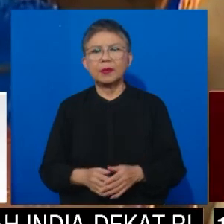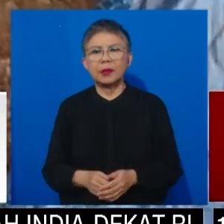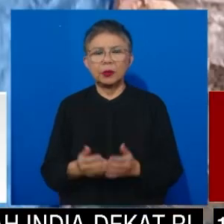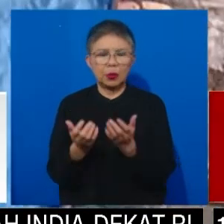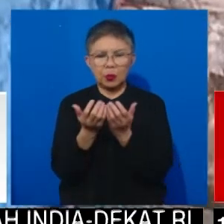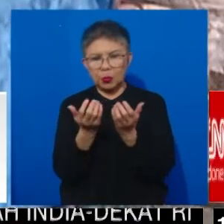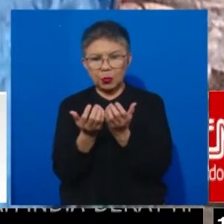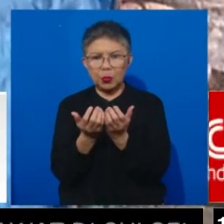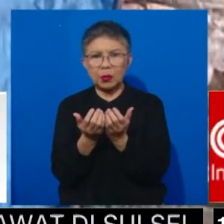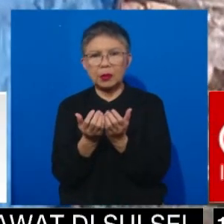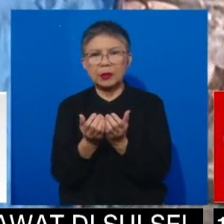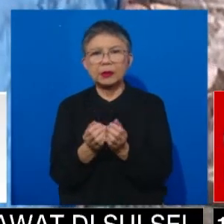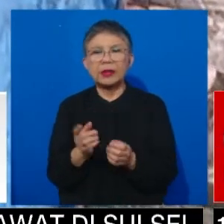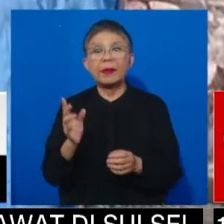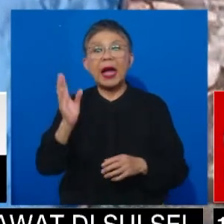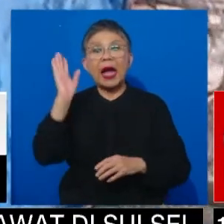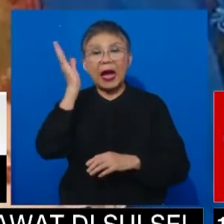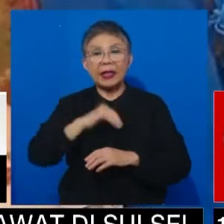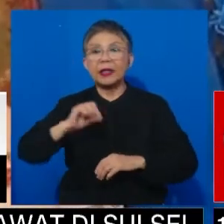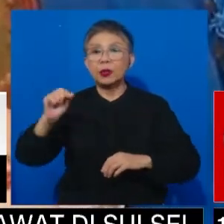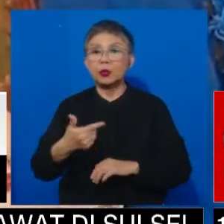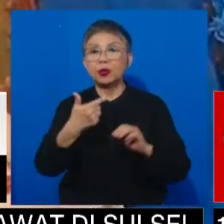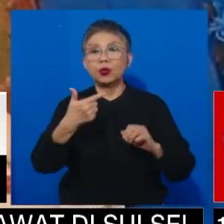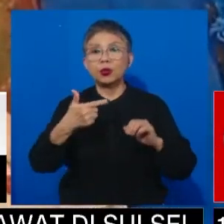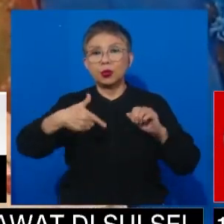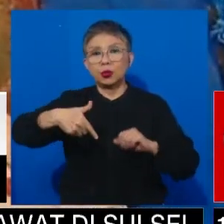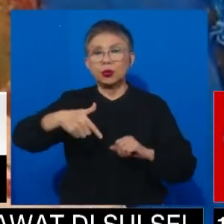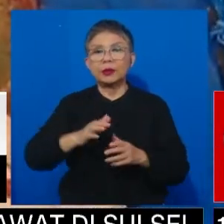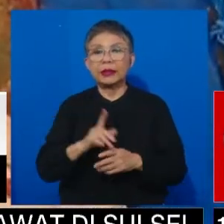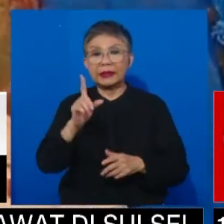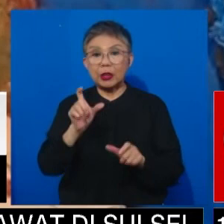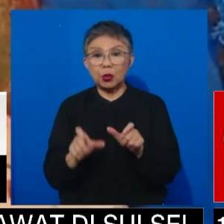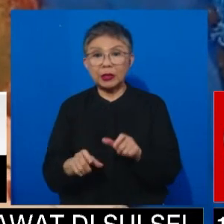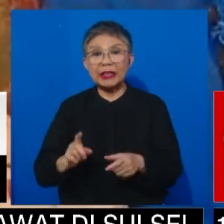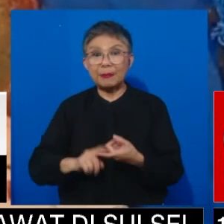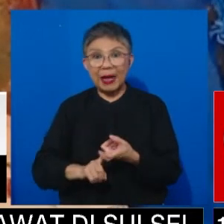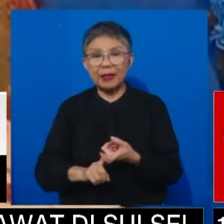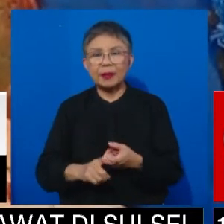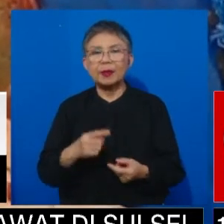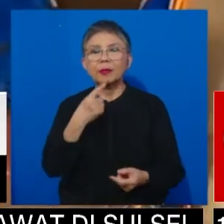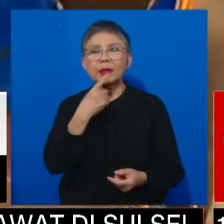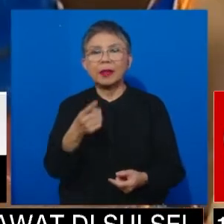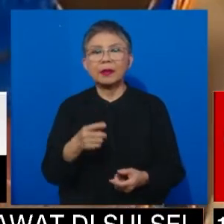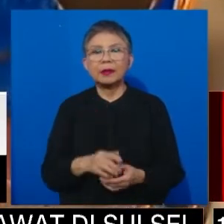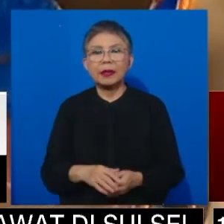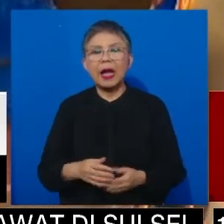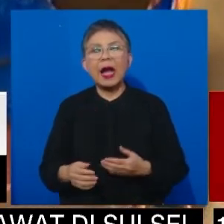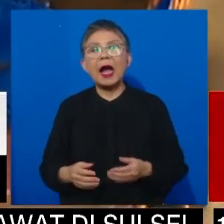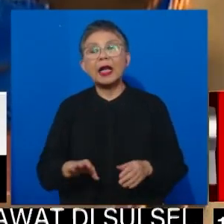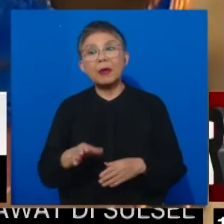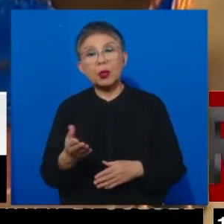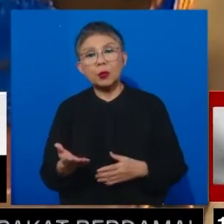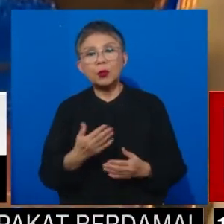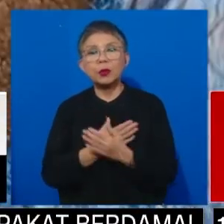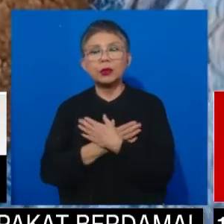membaca Al-Quran hingga hari ke-7. Salah satu tetangga korban, Mustafa, mengatakan bahwa almarhum Imam